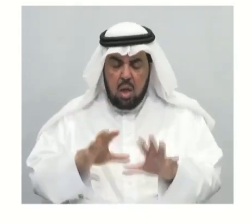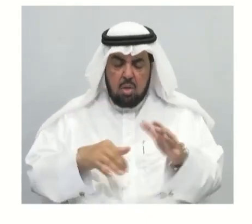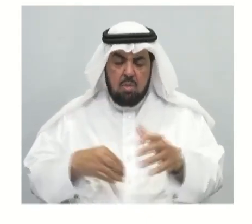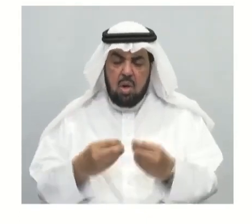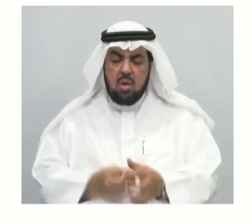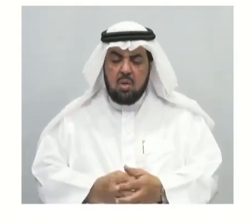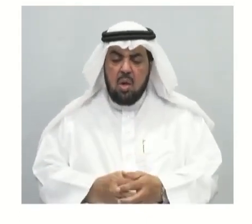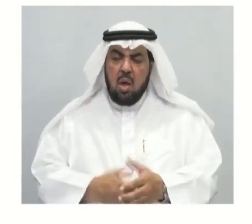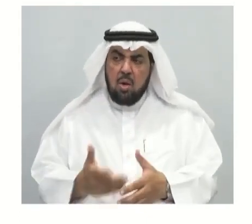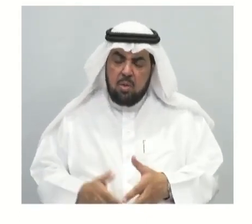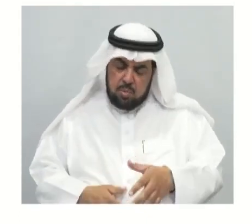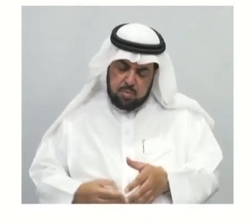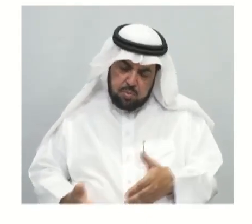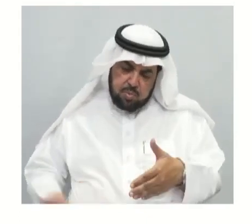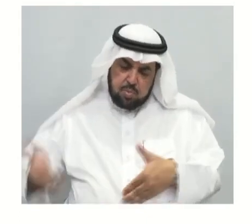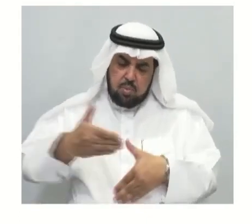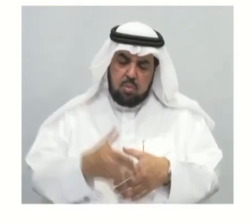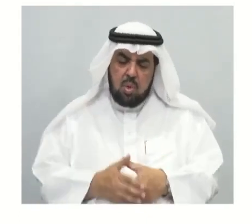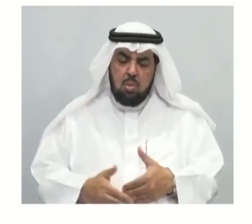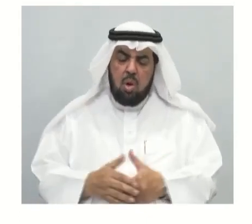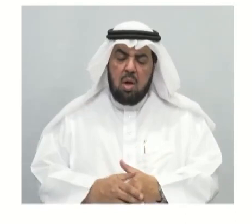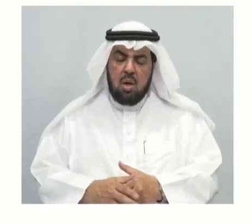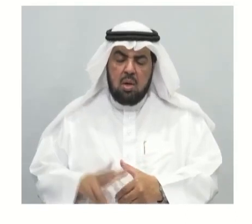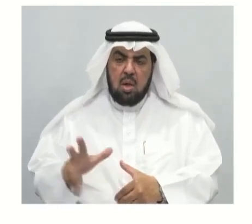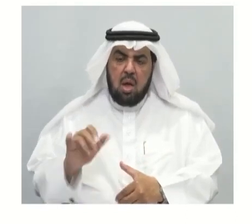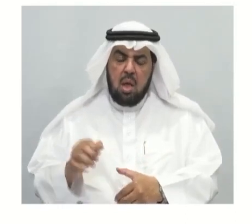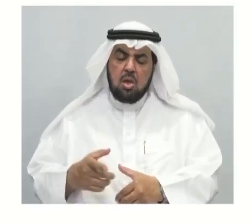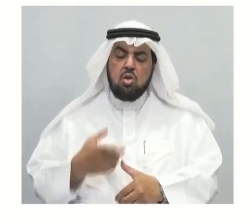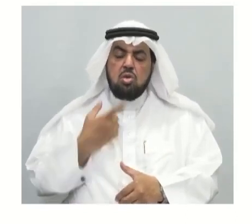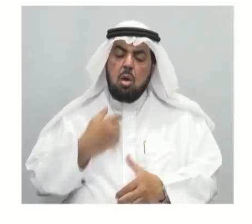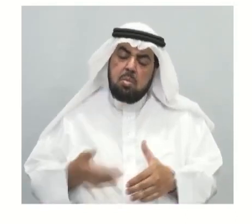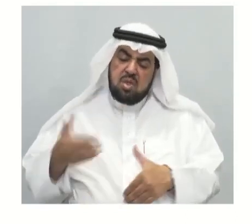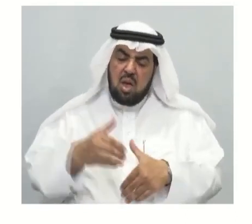تدمج وتكون في الملحقات للاستزادة